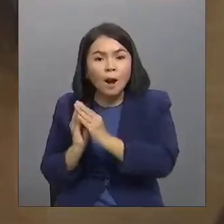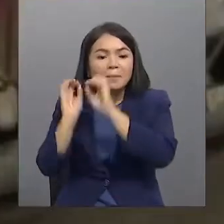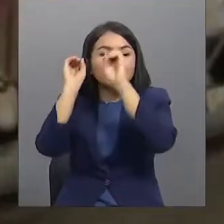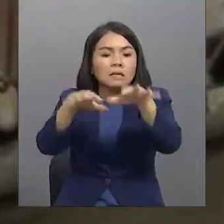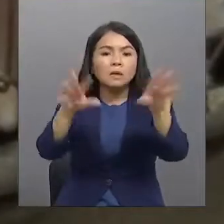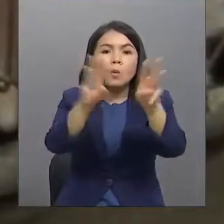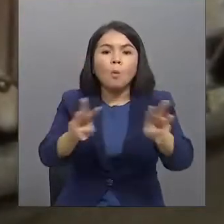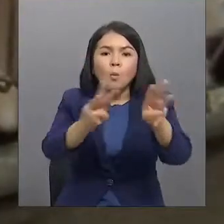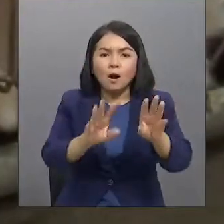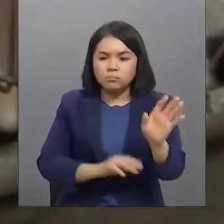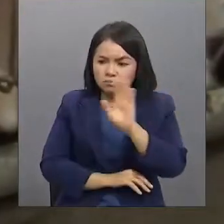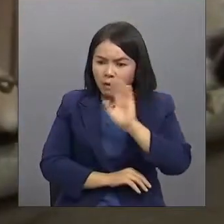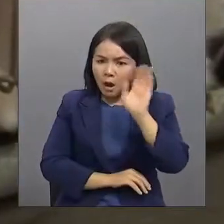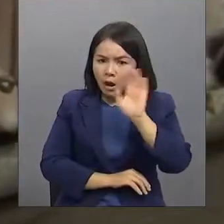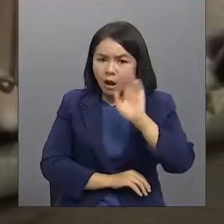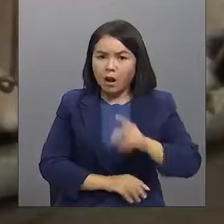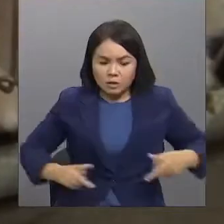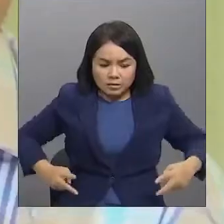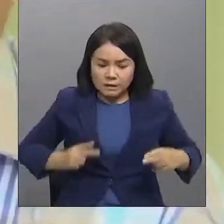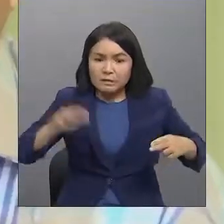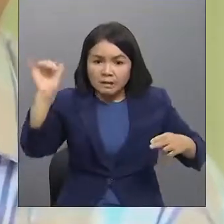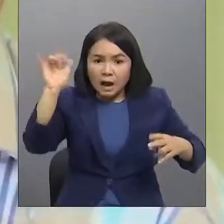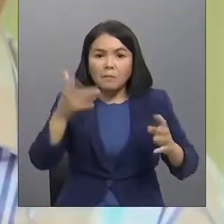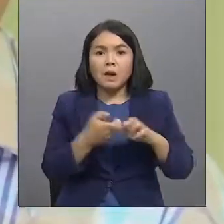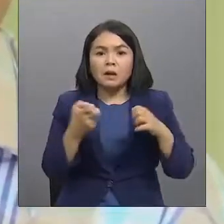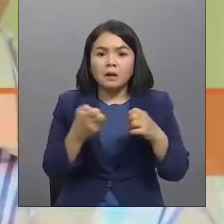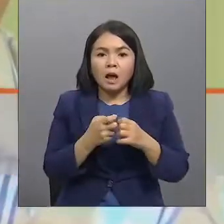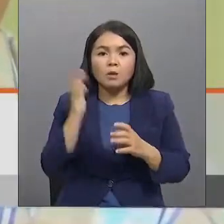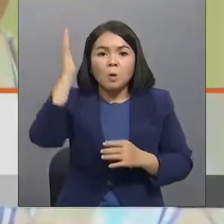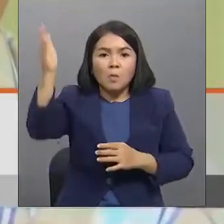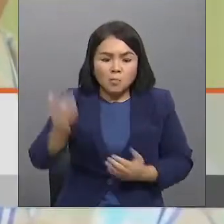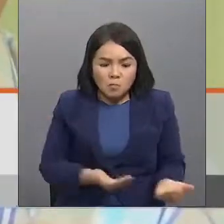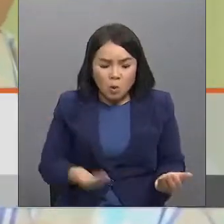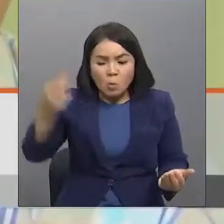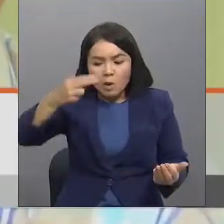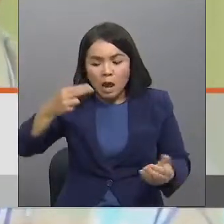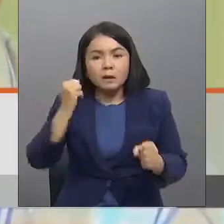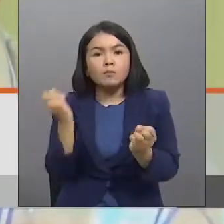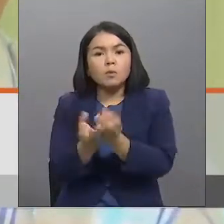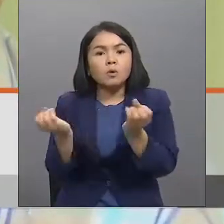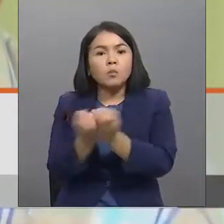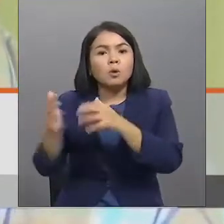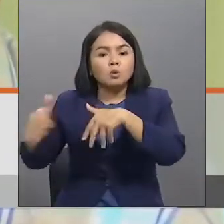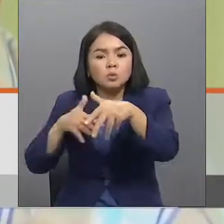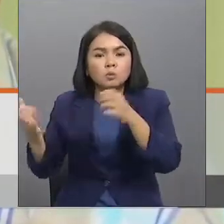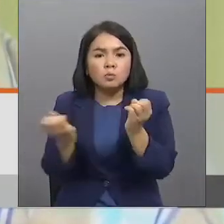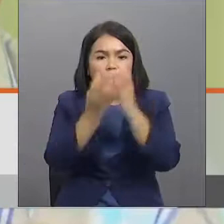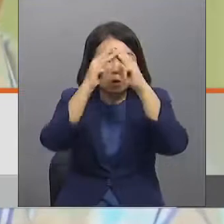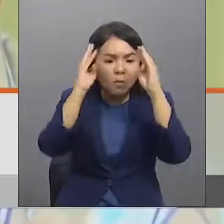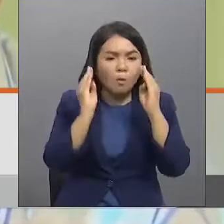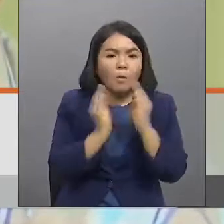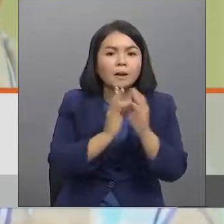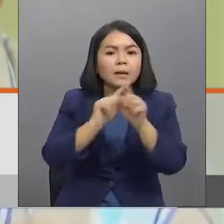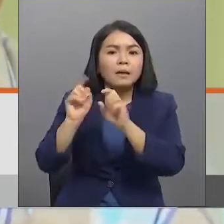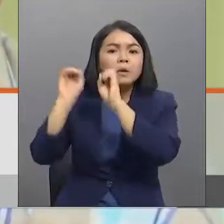ณะนะฮะโดยเฉพาะถ้ายังไม่ได้ทำหมันอะไรเนี่ยมันก็จะเป็นภาระต่อชุมชนหรือต่อวัดอะไรต่างๆที่ท่านเอาไปล